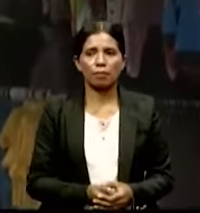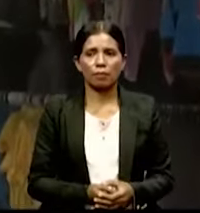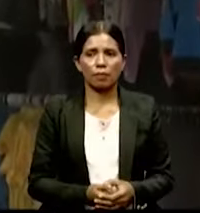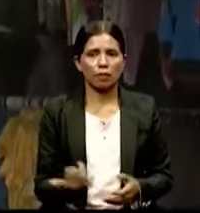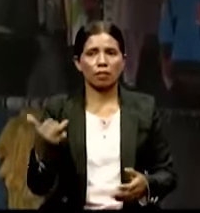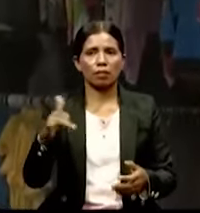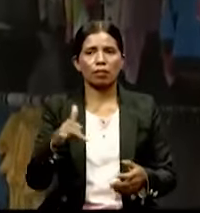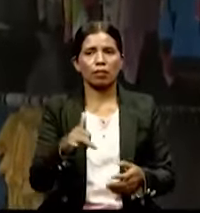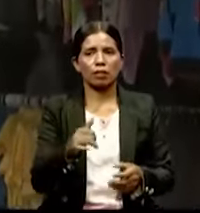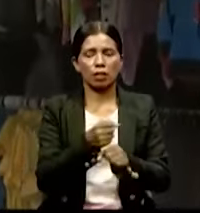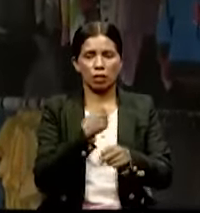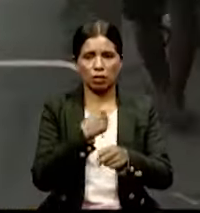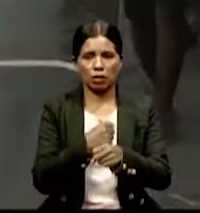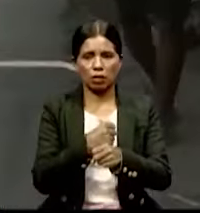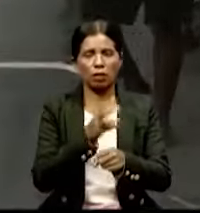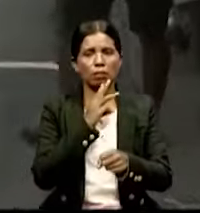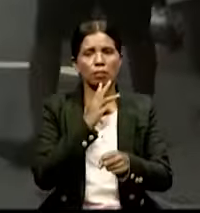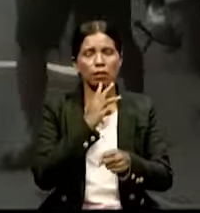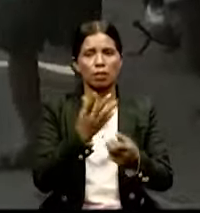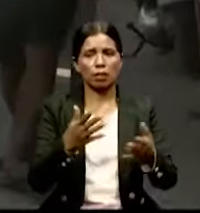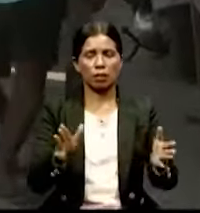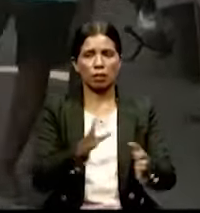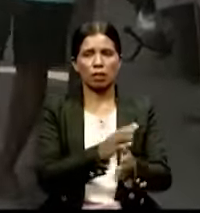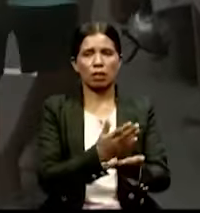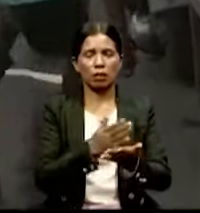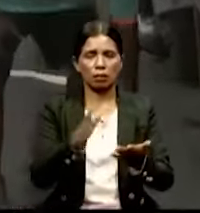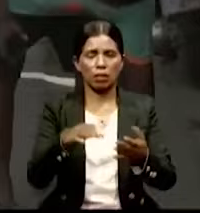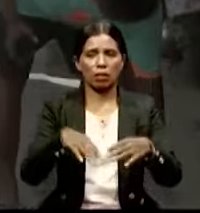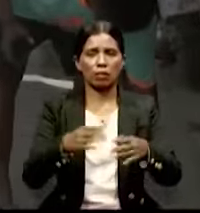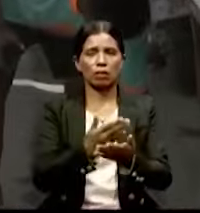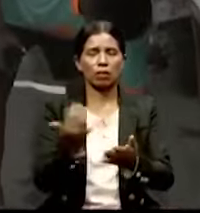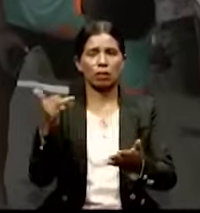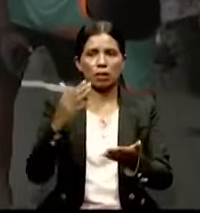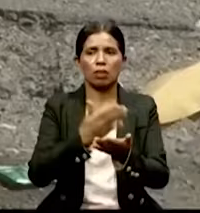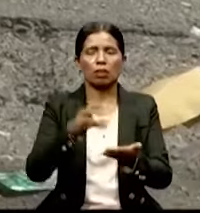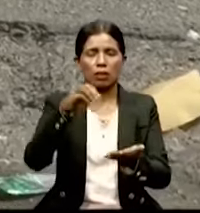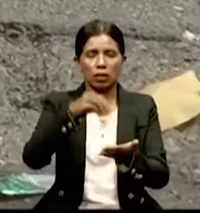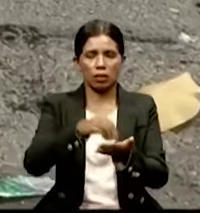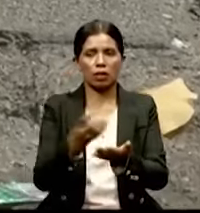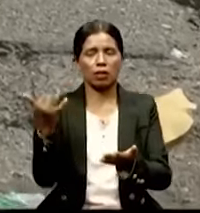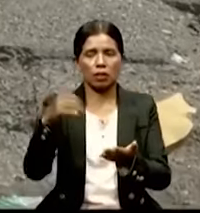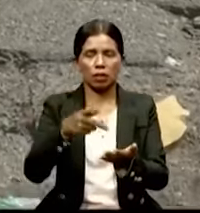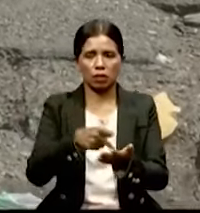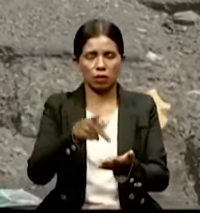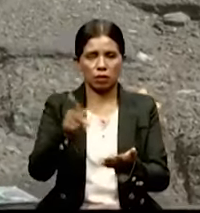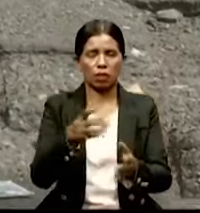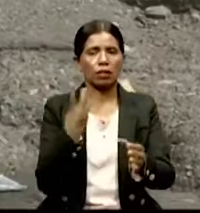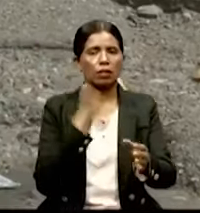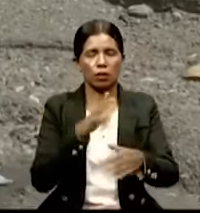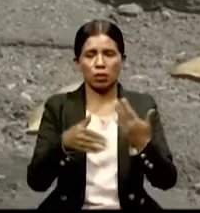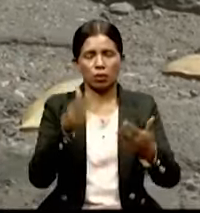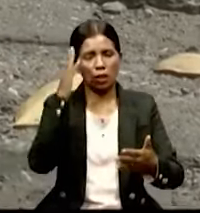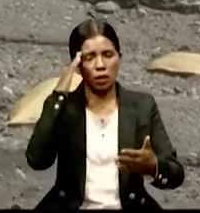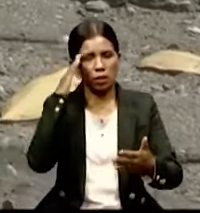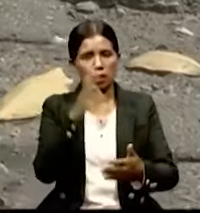rasi, sira daruma, sira hare be na be mag may magkompra kang ne, sira sosero ne magta provisor huli sila utiliza. Kami takut hati dengan komisaris